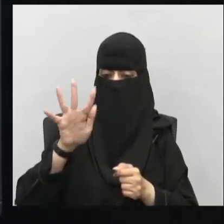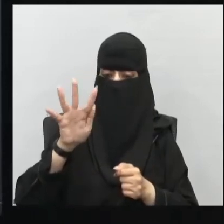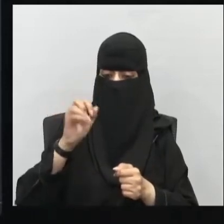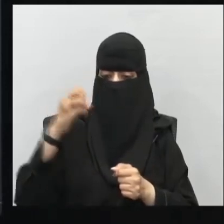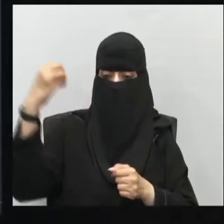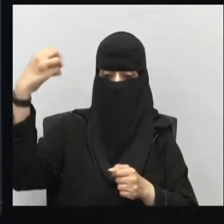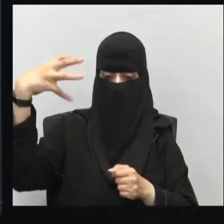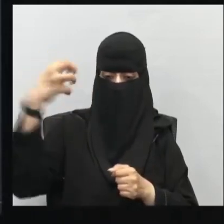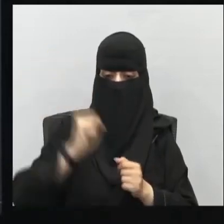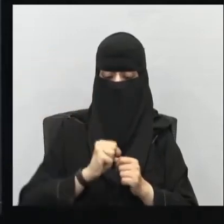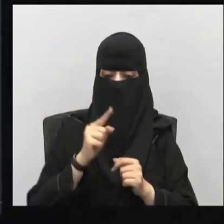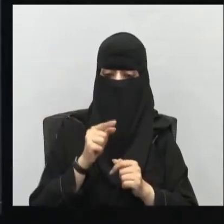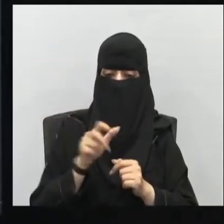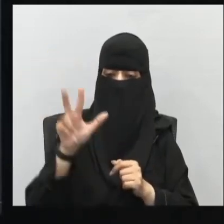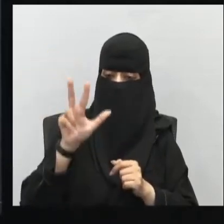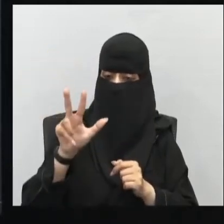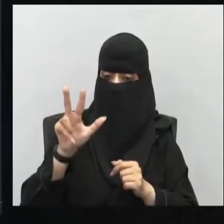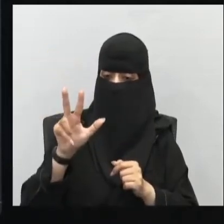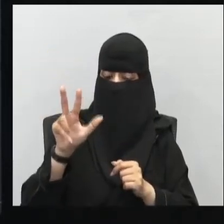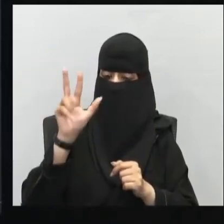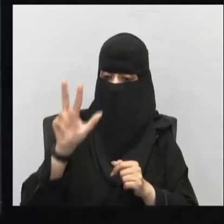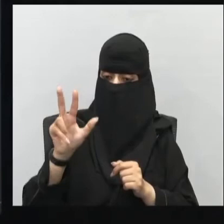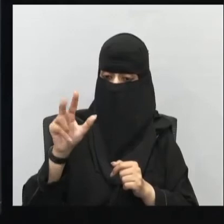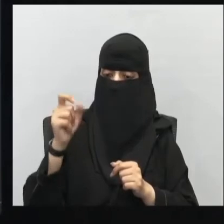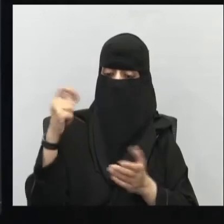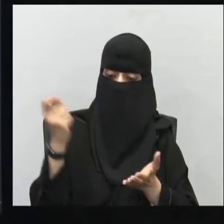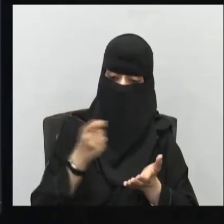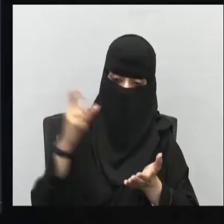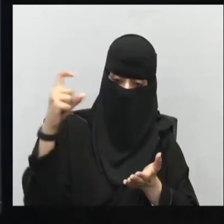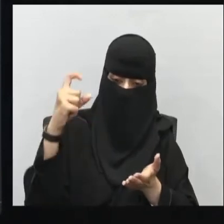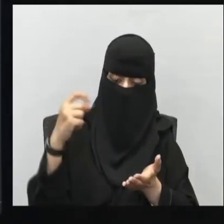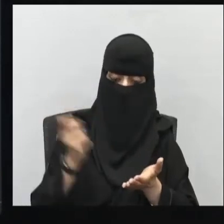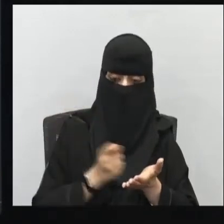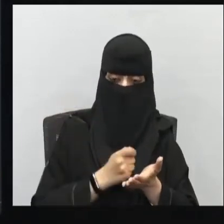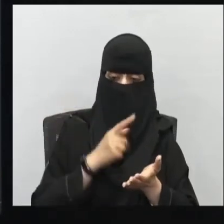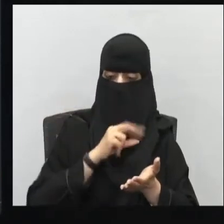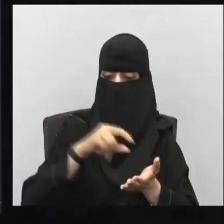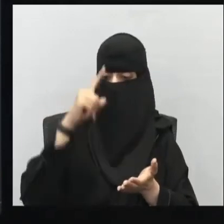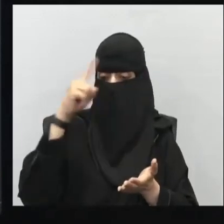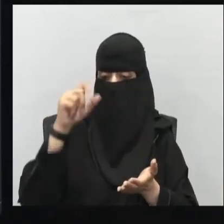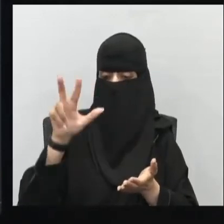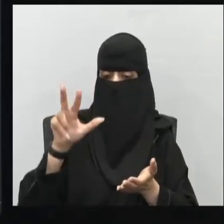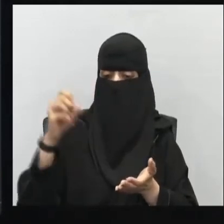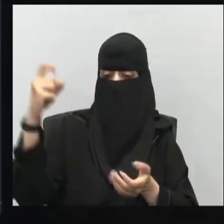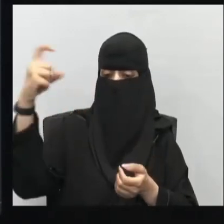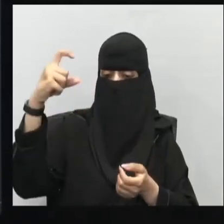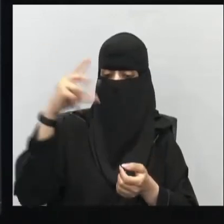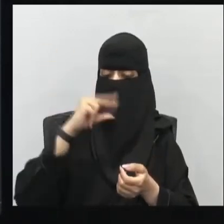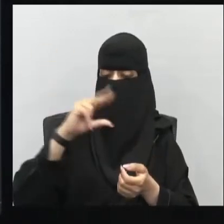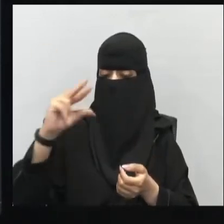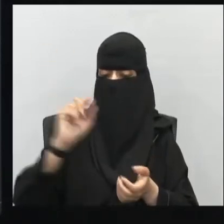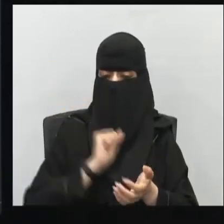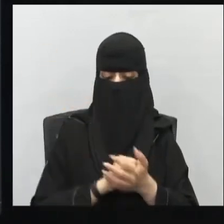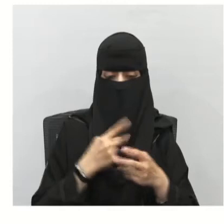القمرية تكتب وتنطق مثل القمر. اتفقنا يا صغاري؟